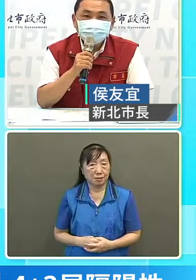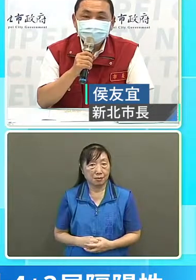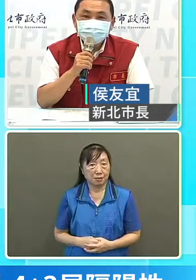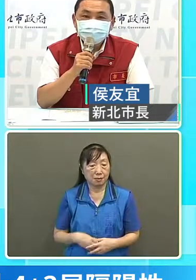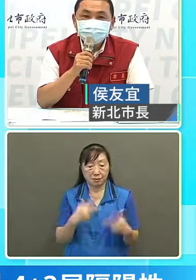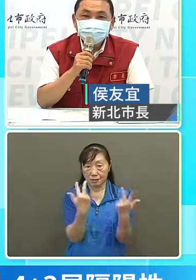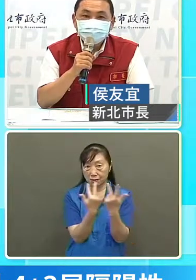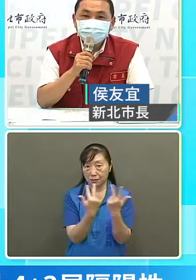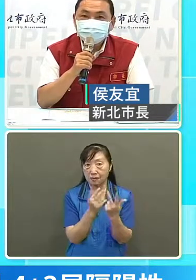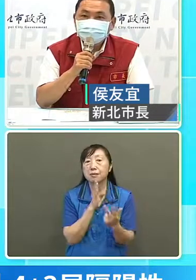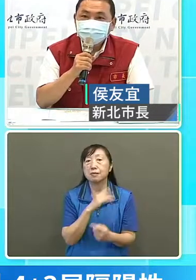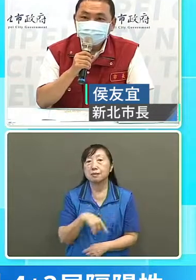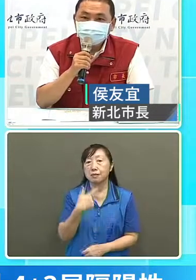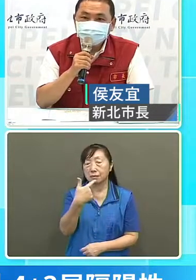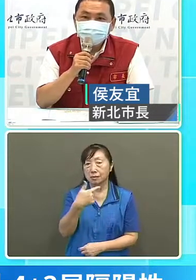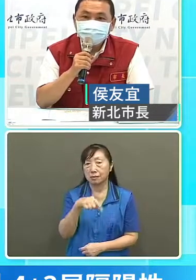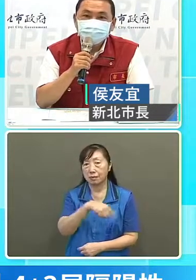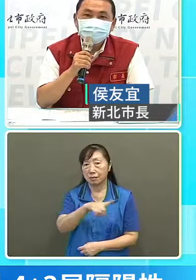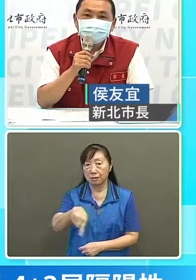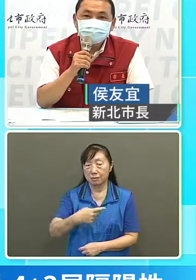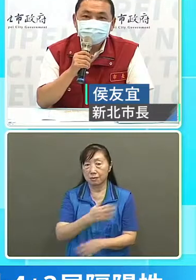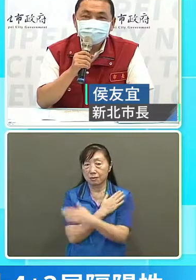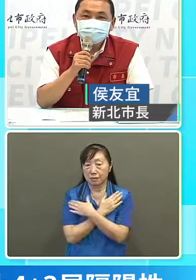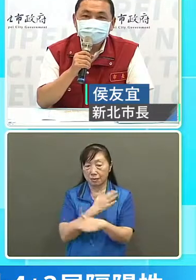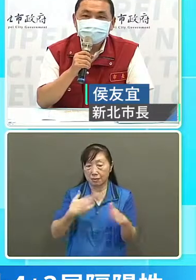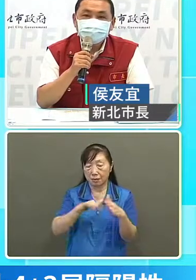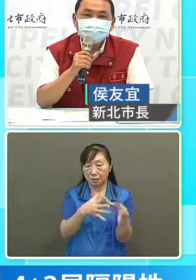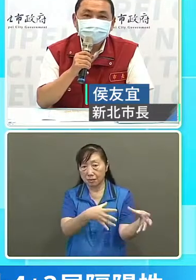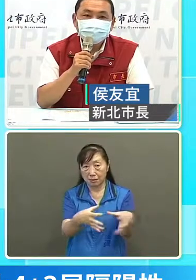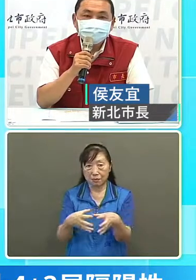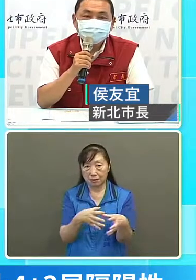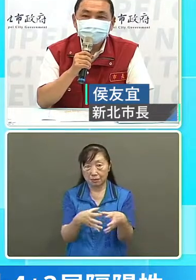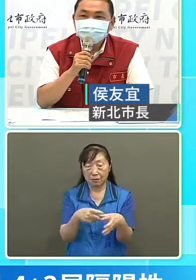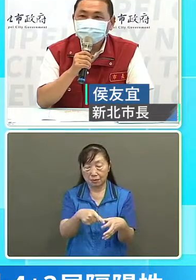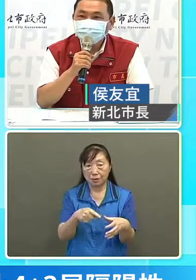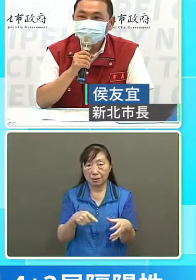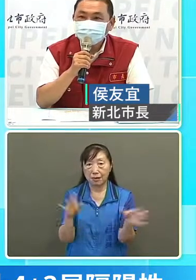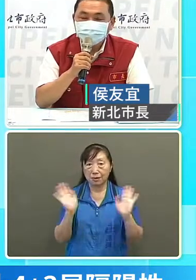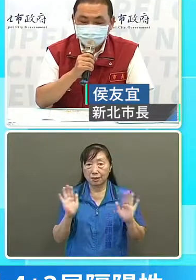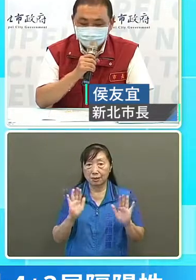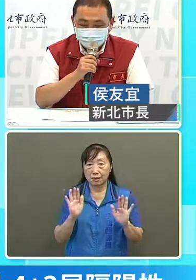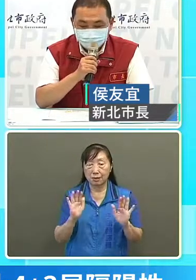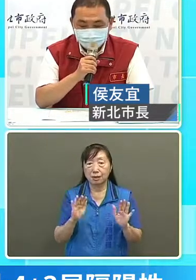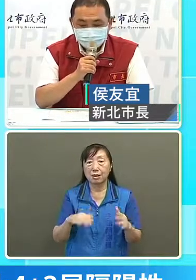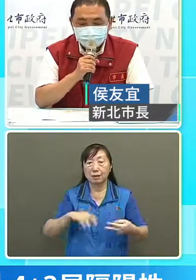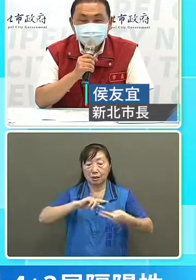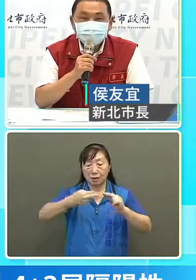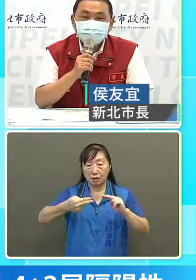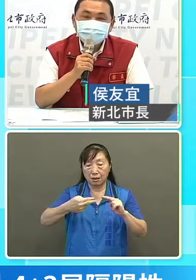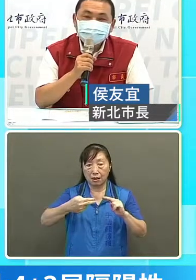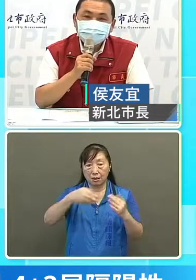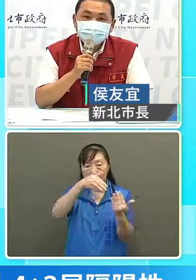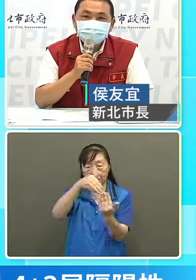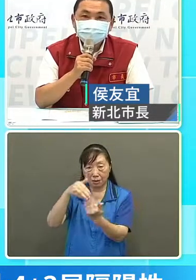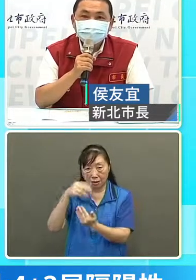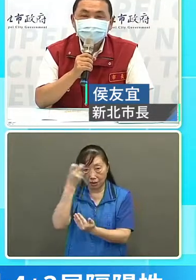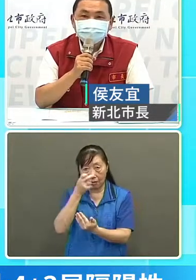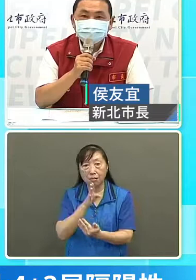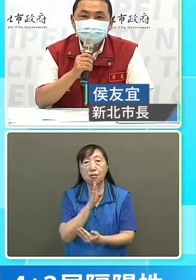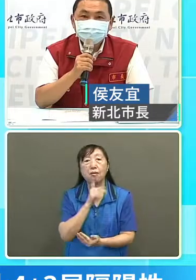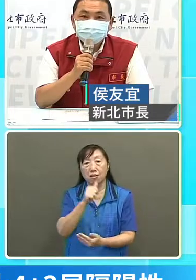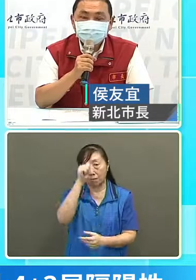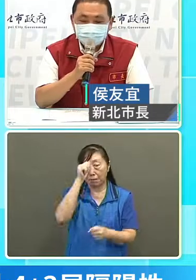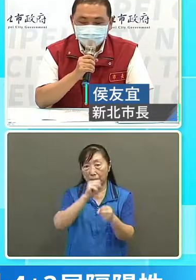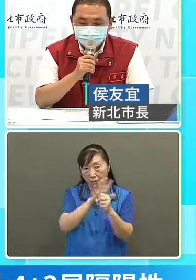新北市幼儿园的群聚确诊个案基因定序出来，确定是 Delta，